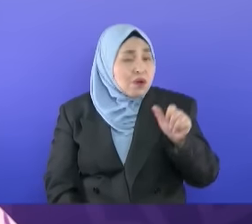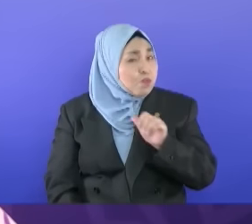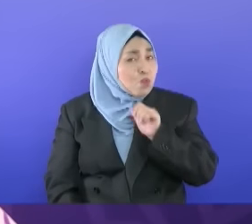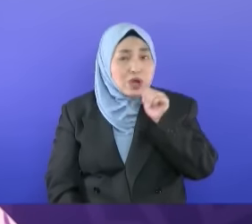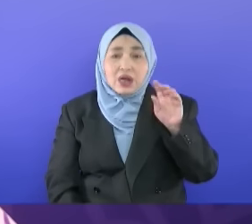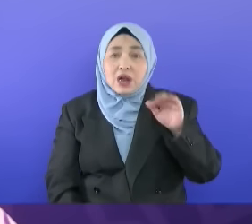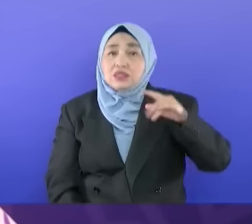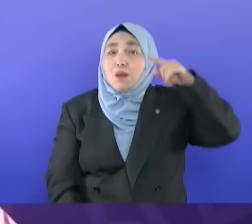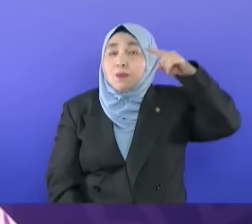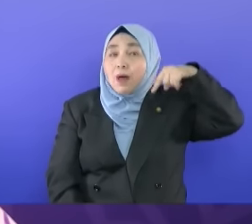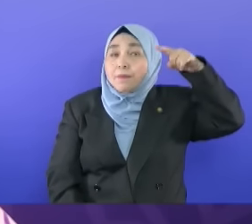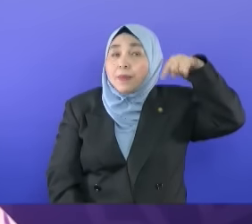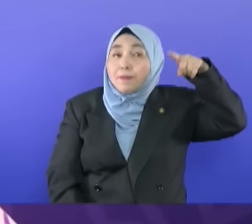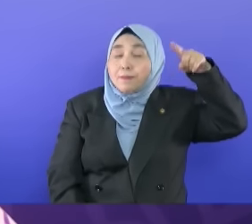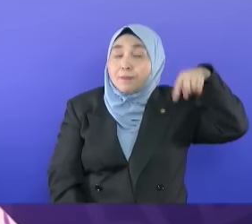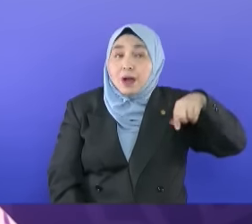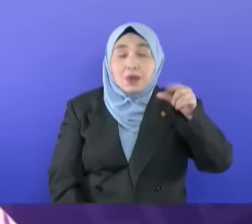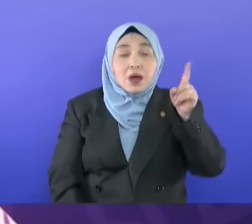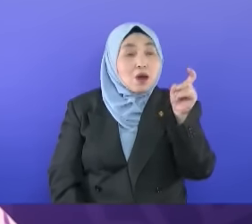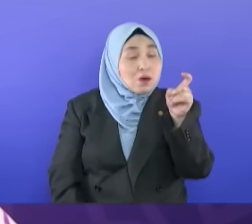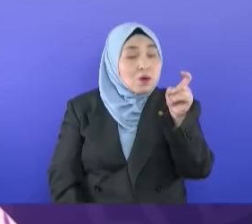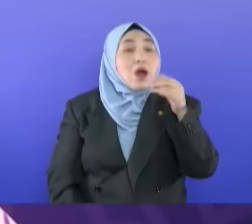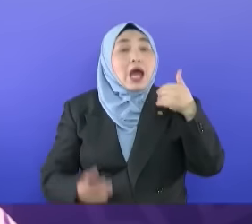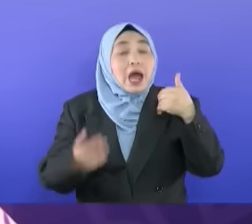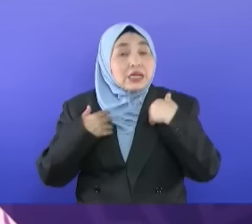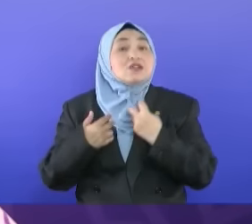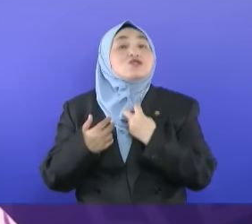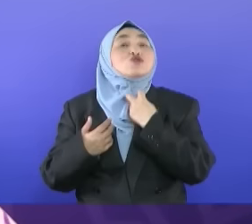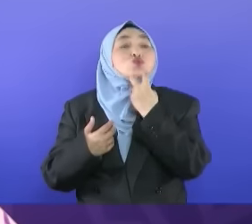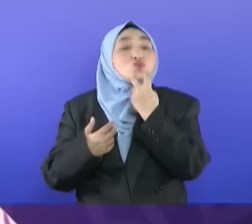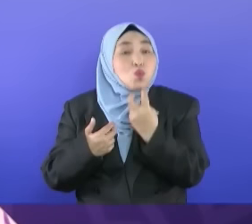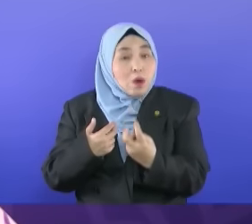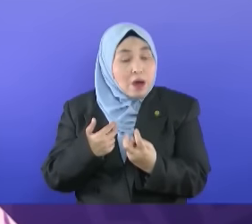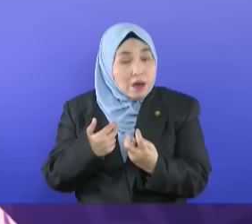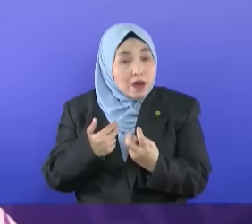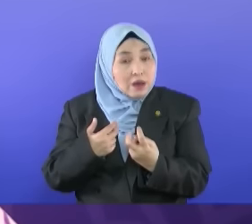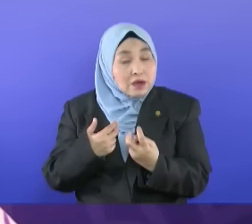getaran roh itu tapi roh itu mempunyai suara